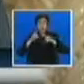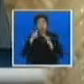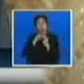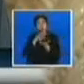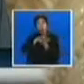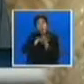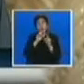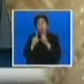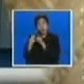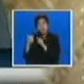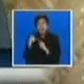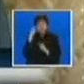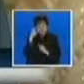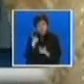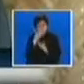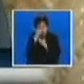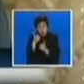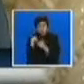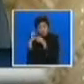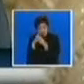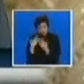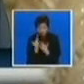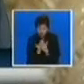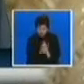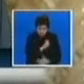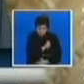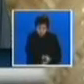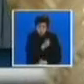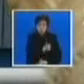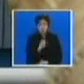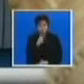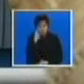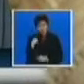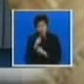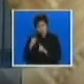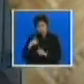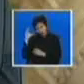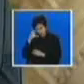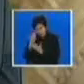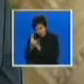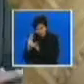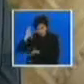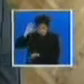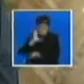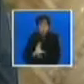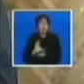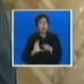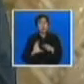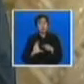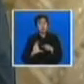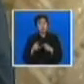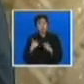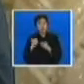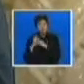ะครับซึ่งก็น่าเห็นใจนะครับค่าใช้จ่ายมีอะไรแต่ว่าเราก็พยายามจัดให้มากที่สุดนะครับอย่างที่เล่าไปแล้วเนี่ยอุปกรณ์